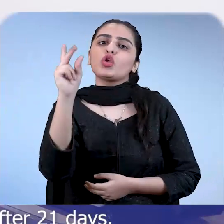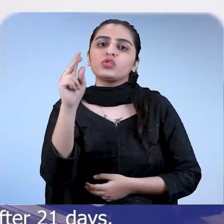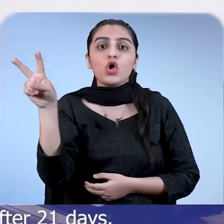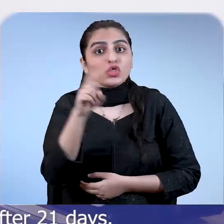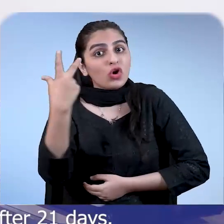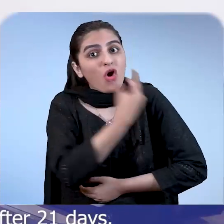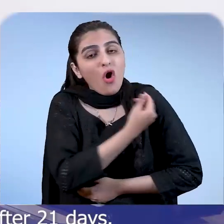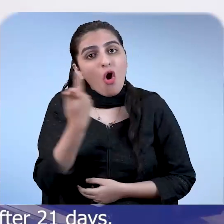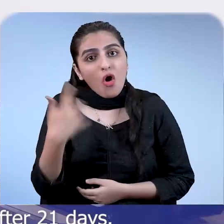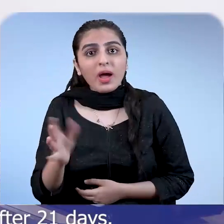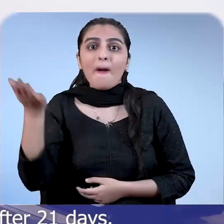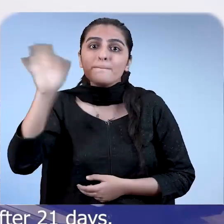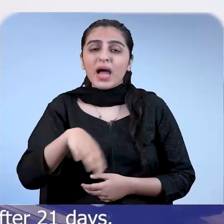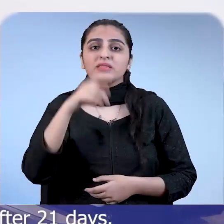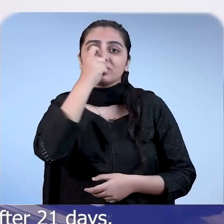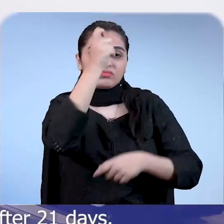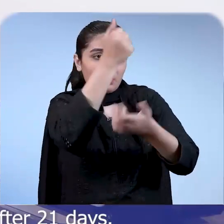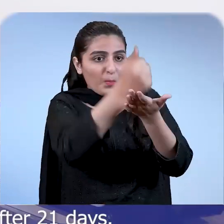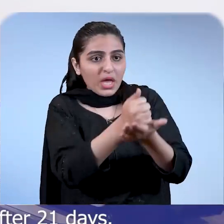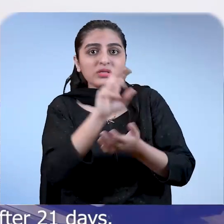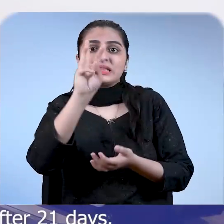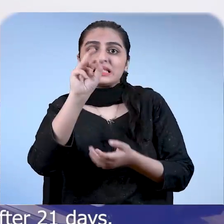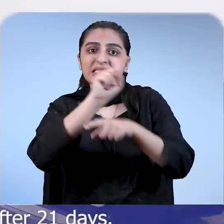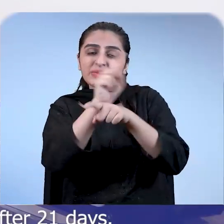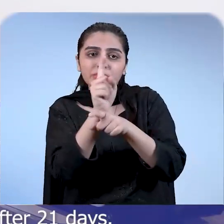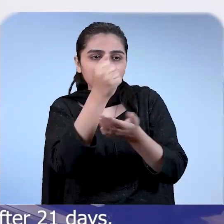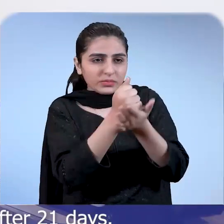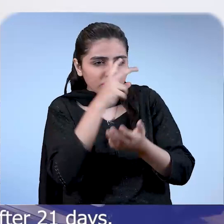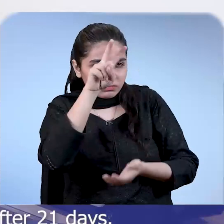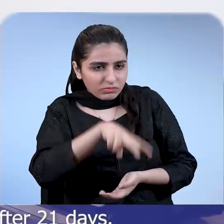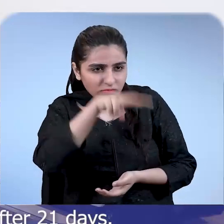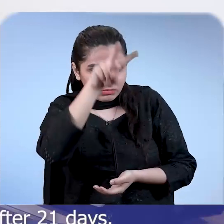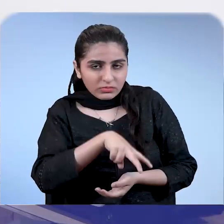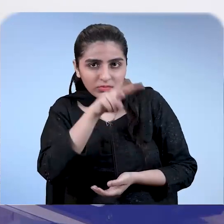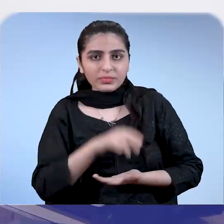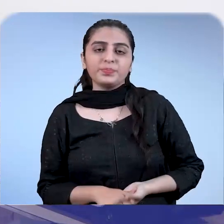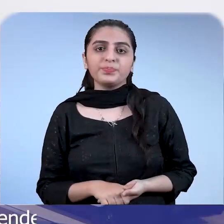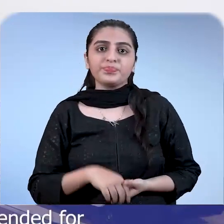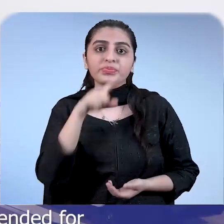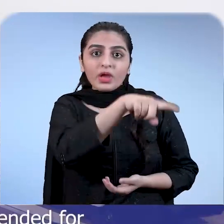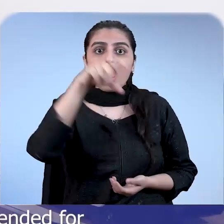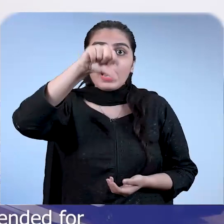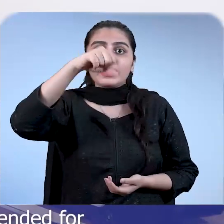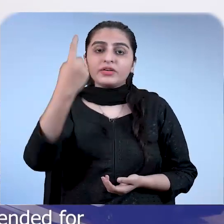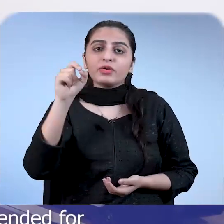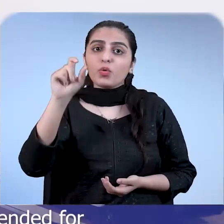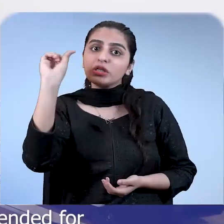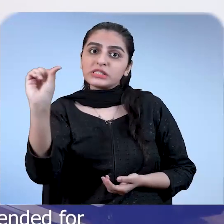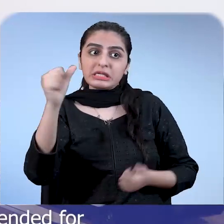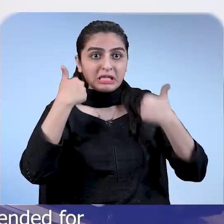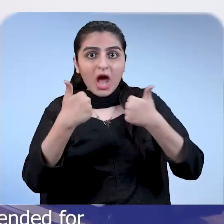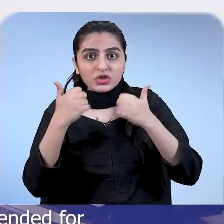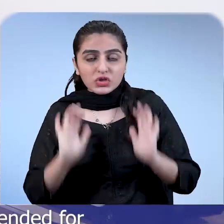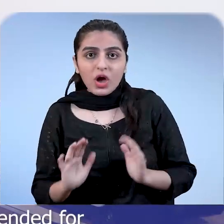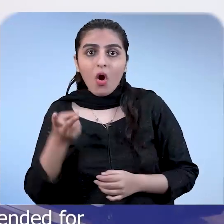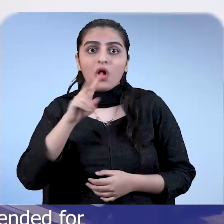लगती है। दोनों डोजेज लगने के बाद वैक्सीनीज को 30 मिनट्स के लिए ऑब्जर्व किया जाता है। इस वैक्सीन की एफिकेसी